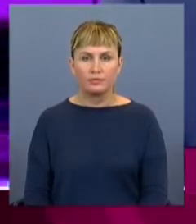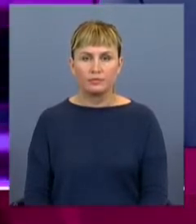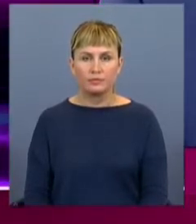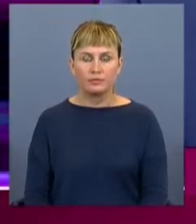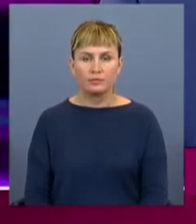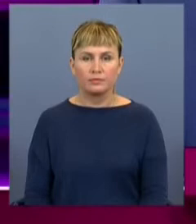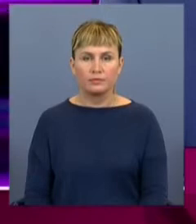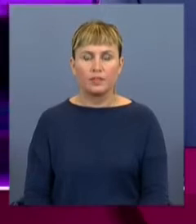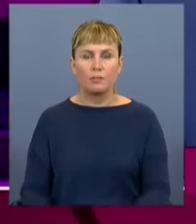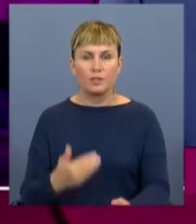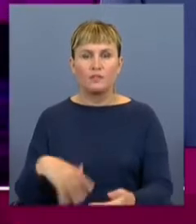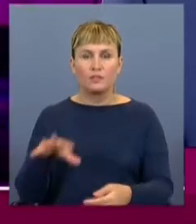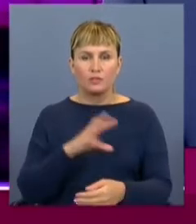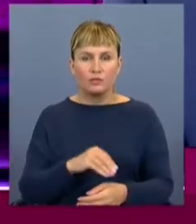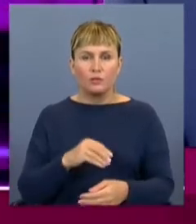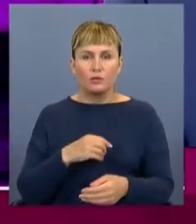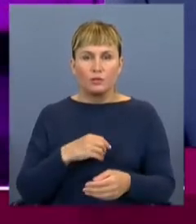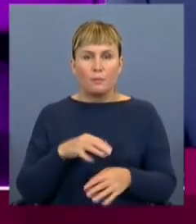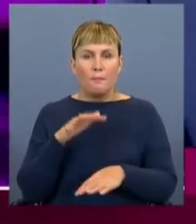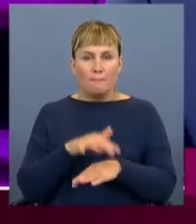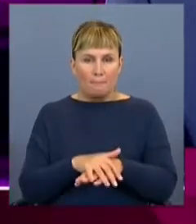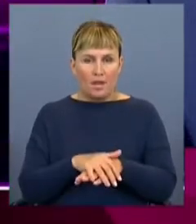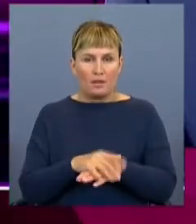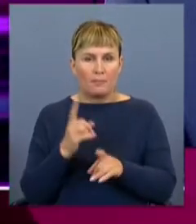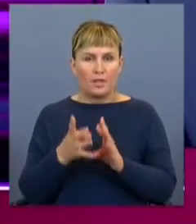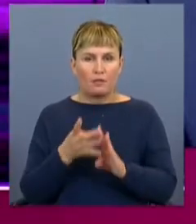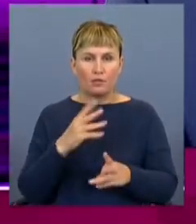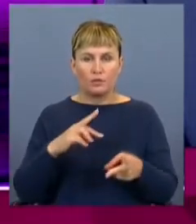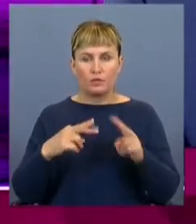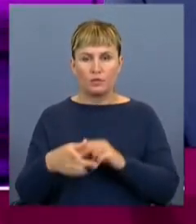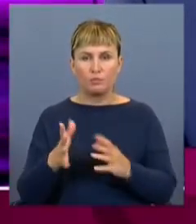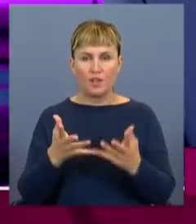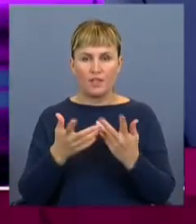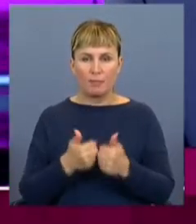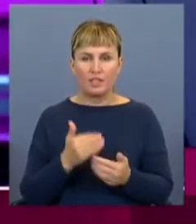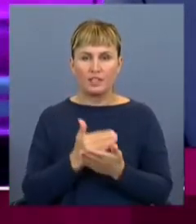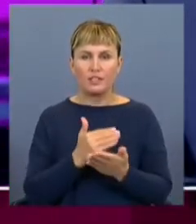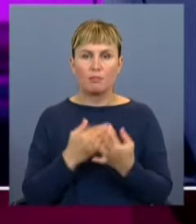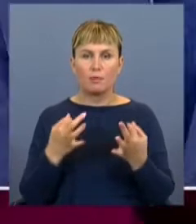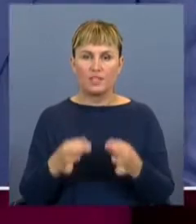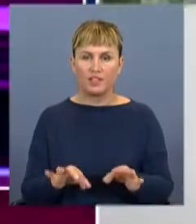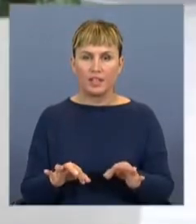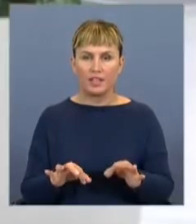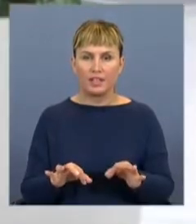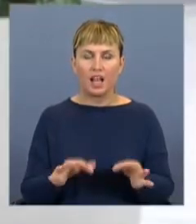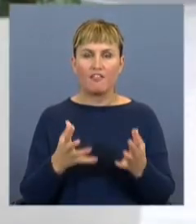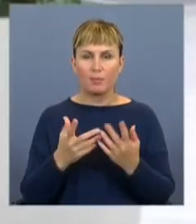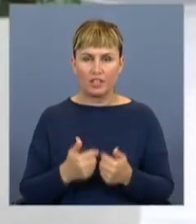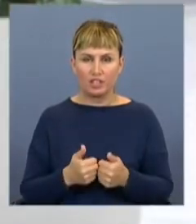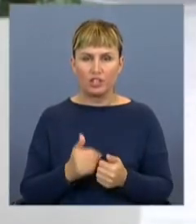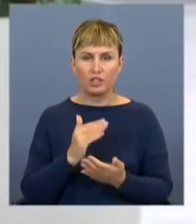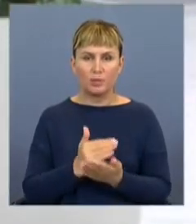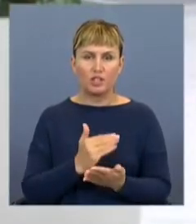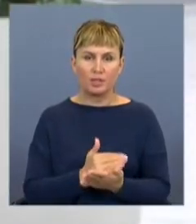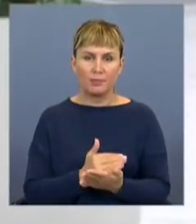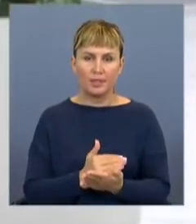пояснить? Ну, прежде всего, конечно, перейдут банковские транзакции, потому что система позволяет в автоматическом